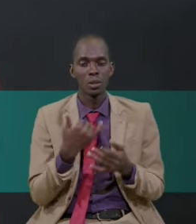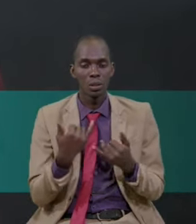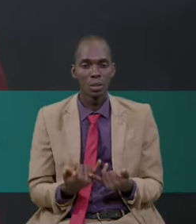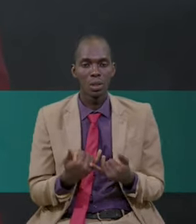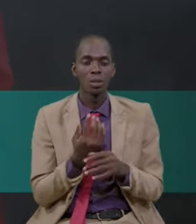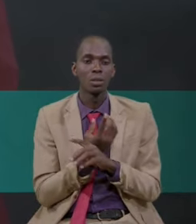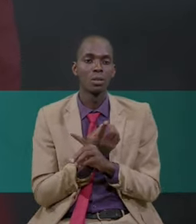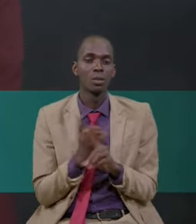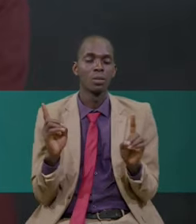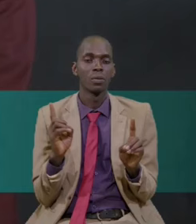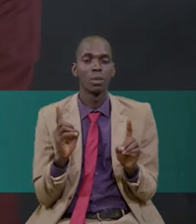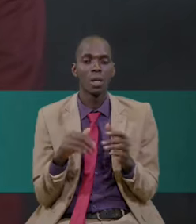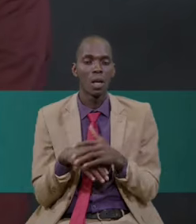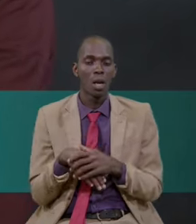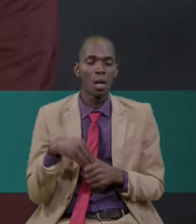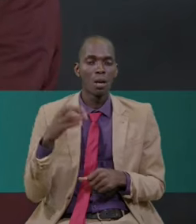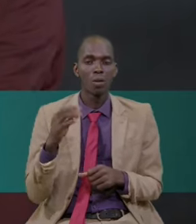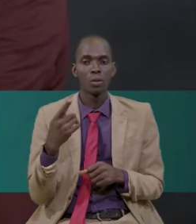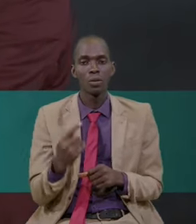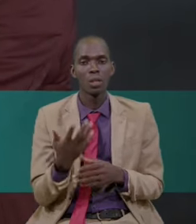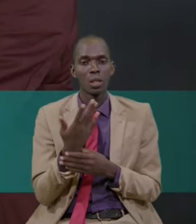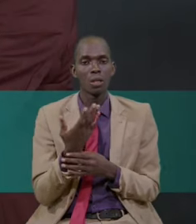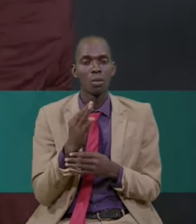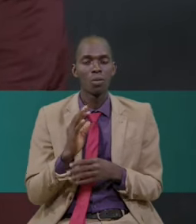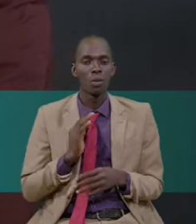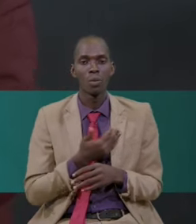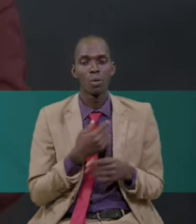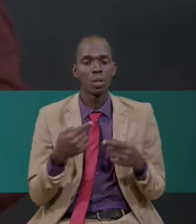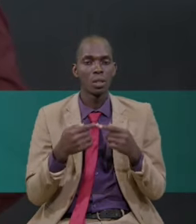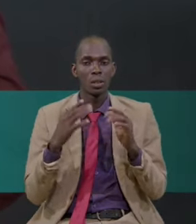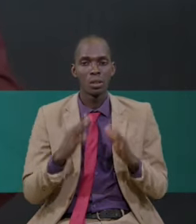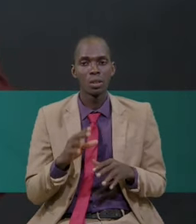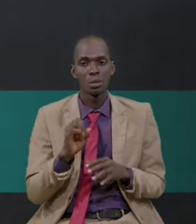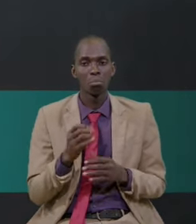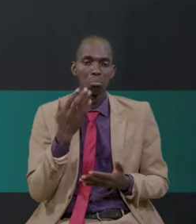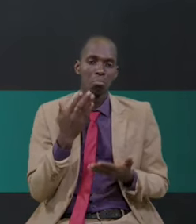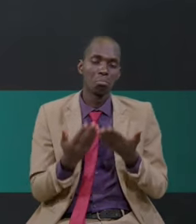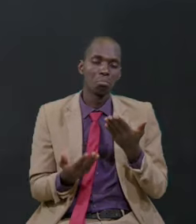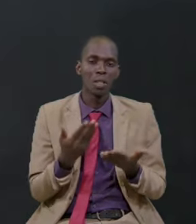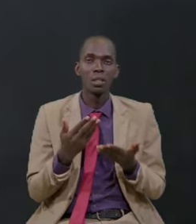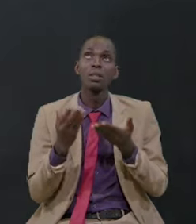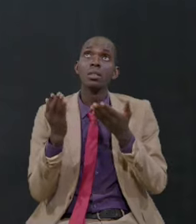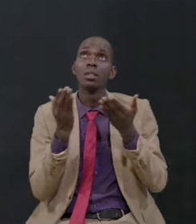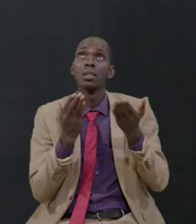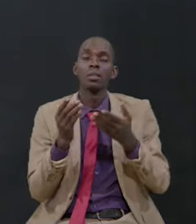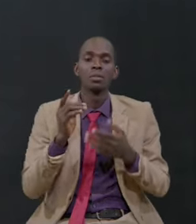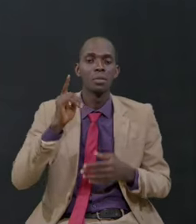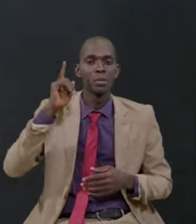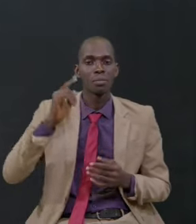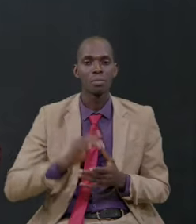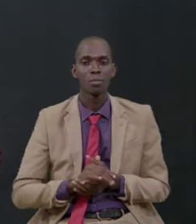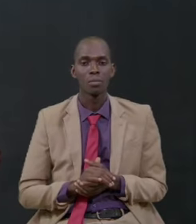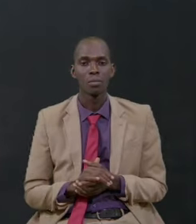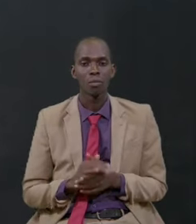étant délivrés de la main de nos vies. Luc 1, 14, 15. Nous puissions le servir